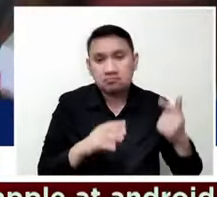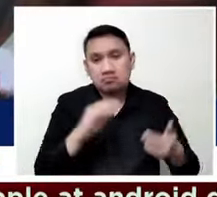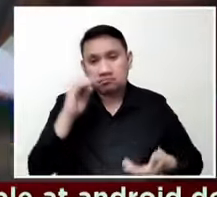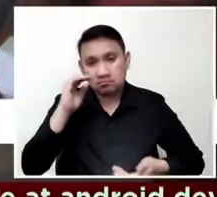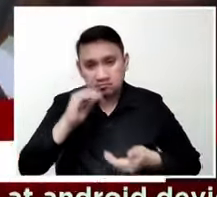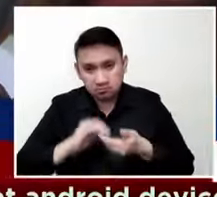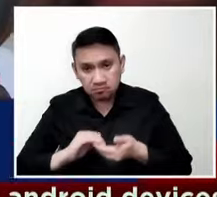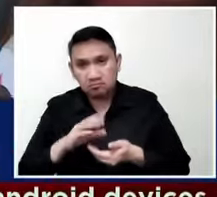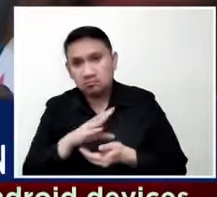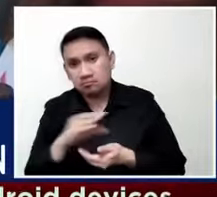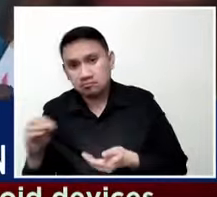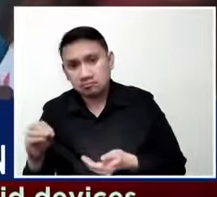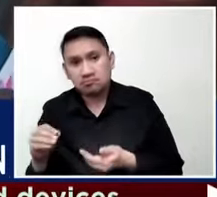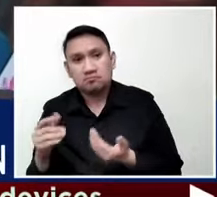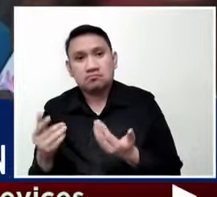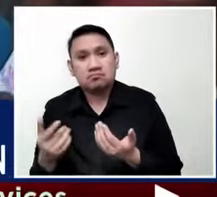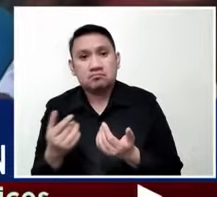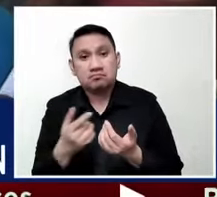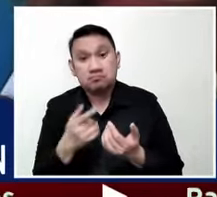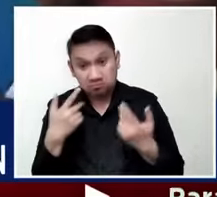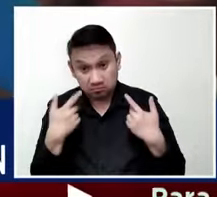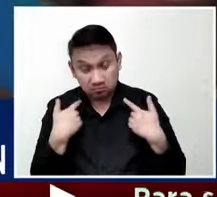have the security